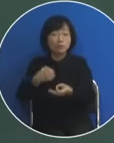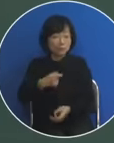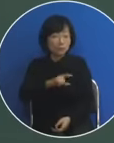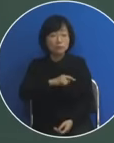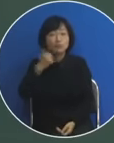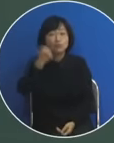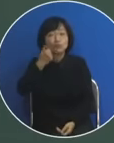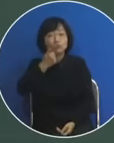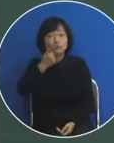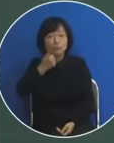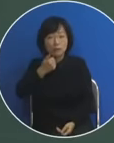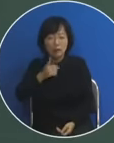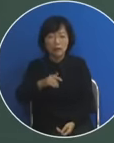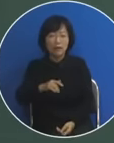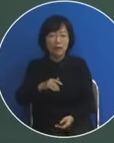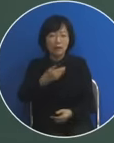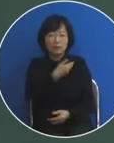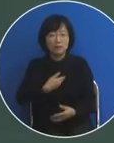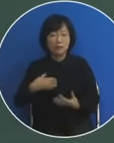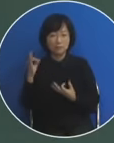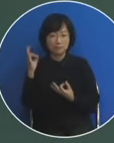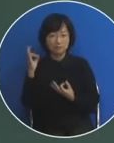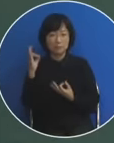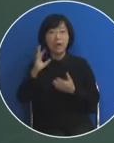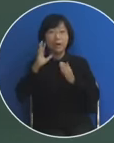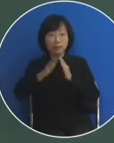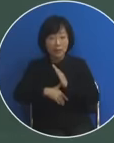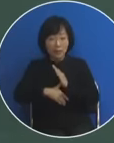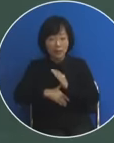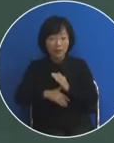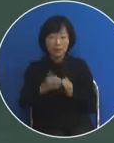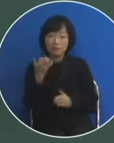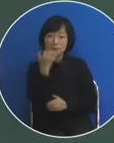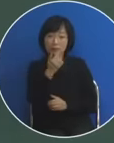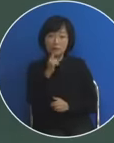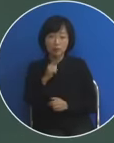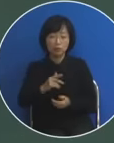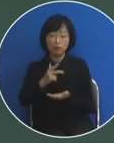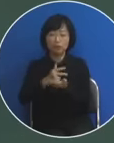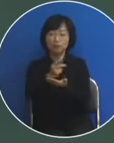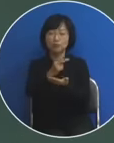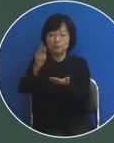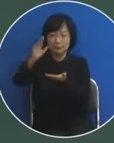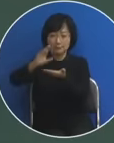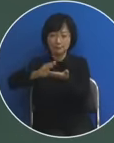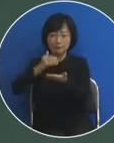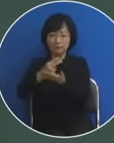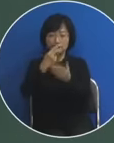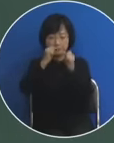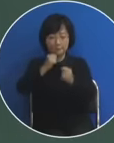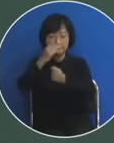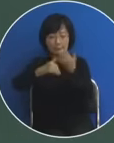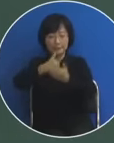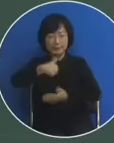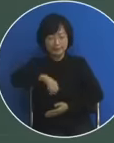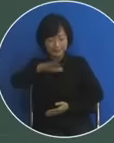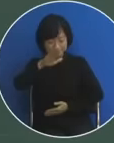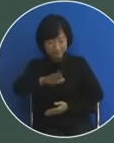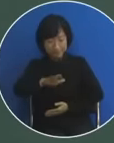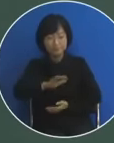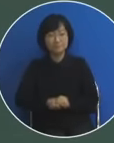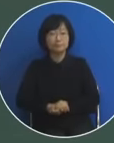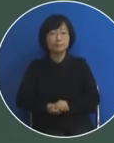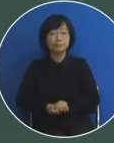그리스도시요 살아계신 하나님의 아들이시니라 대답했어요. And no one could answer, but Peter answered, "You are the Christ, the Son of the Living God." 그래놓고 변화산 가서 당장